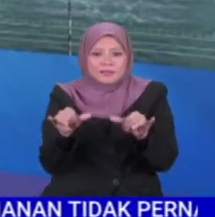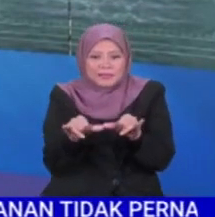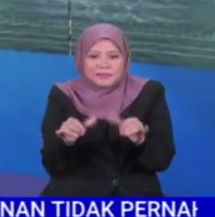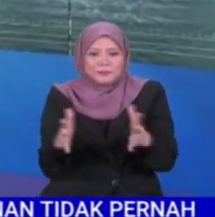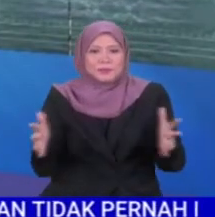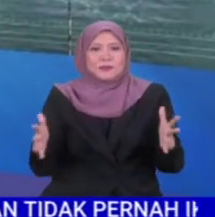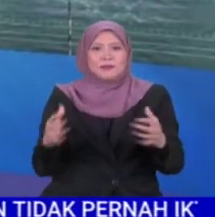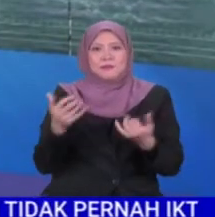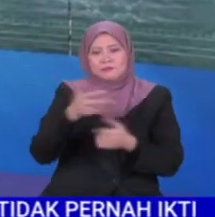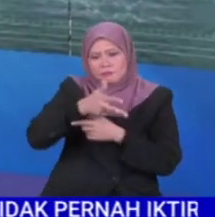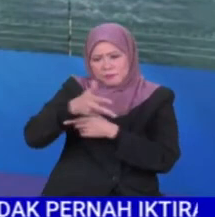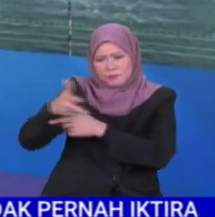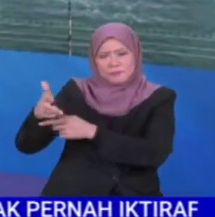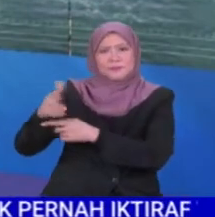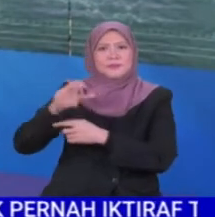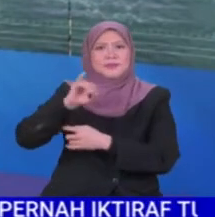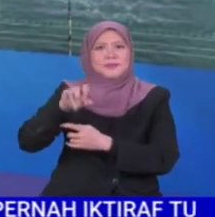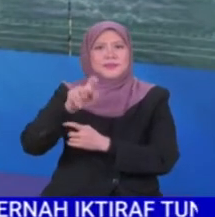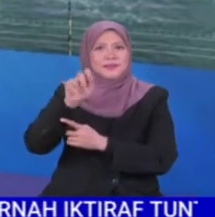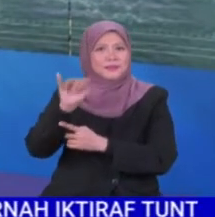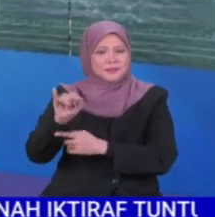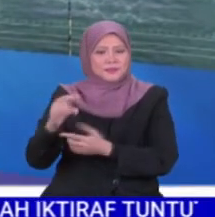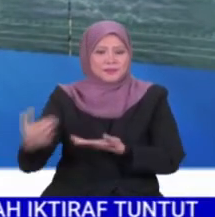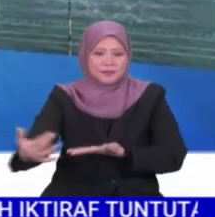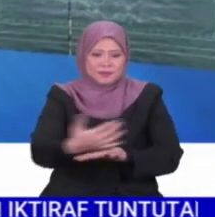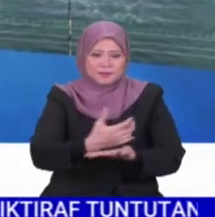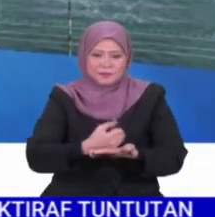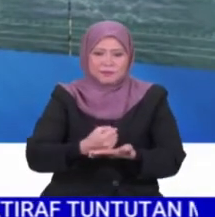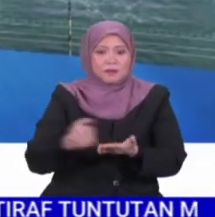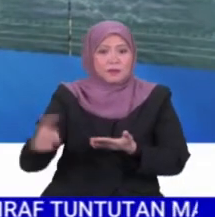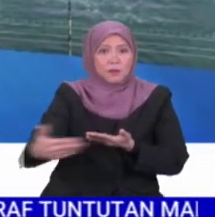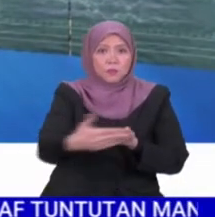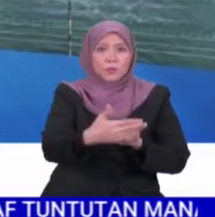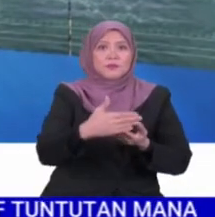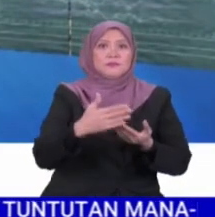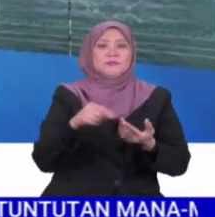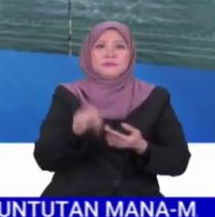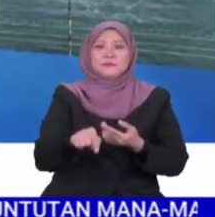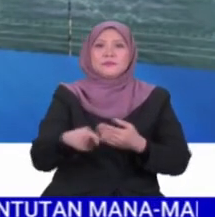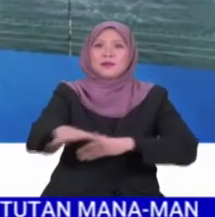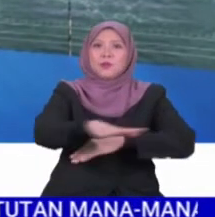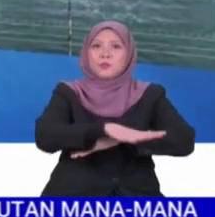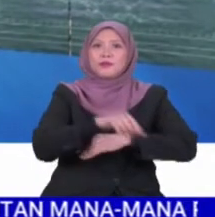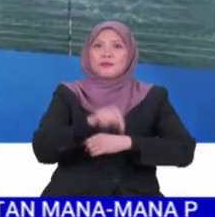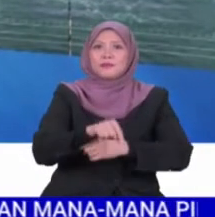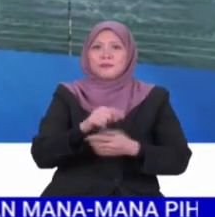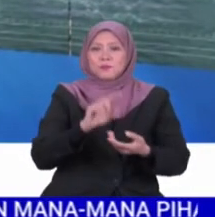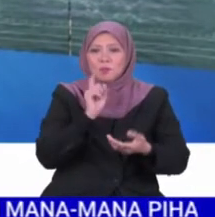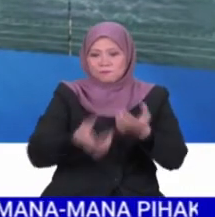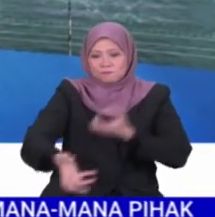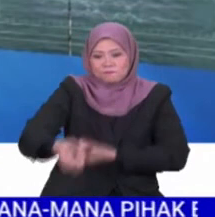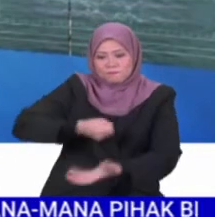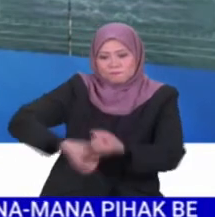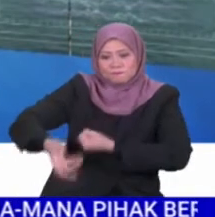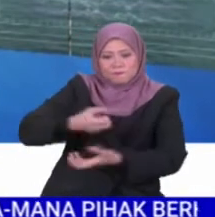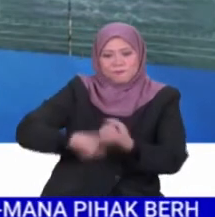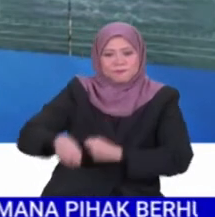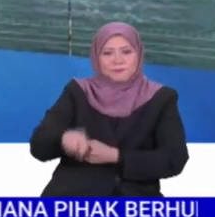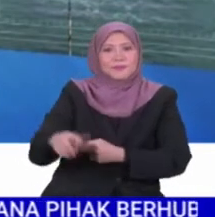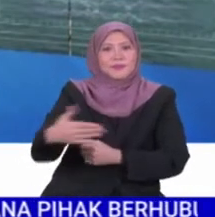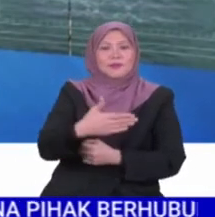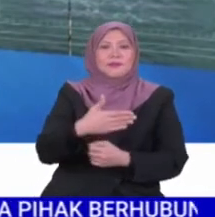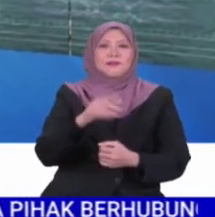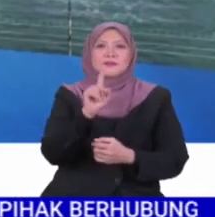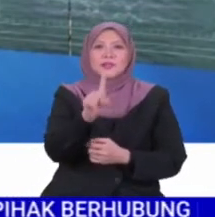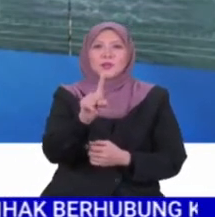besar. Tinjauan RTM di Jeti Pendaratan Hasil Laut Kuala Sungai Baru mendapati jumlah hasil laut yang didaratkan nelayan dianggarkan lebih